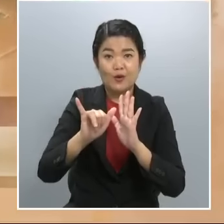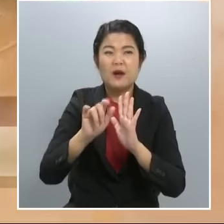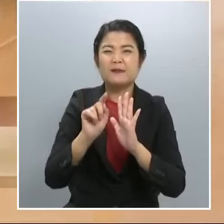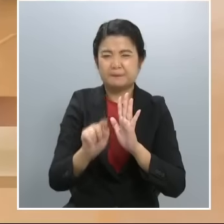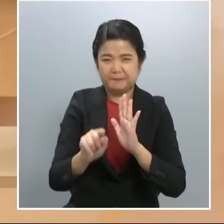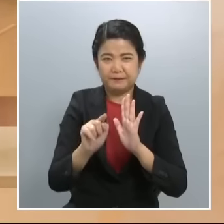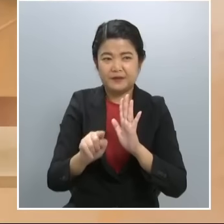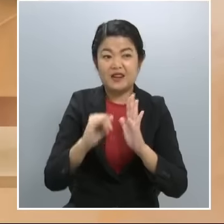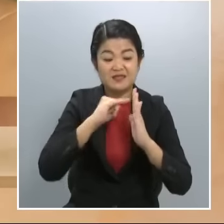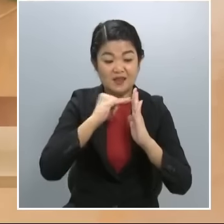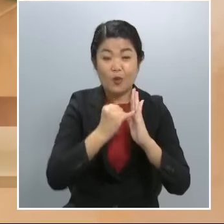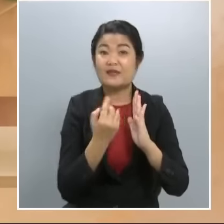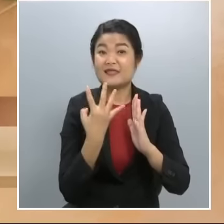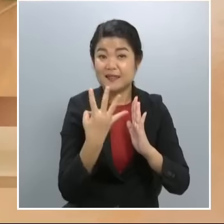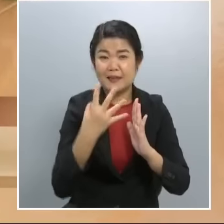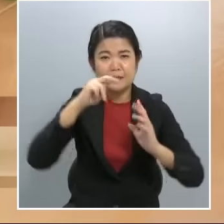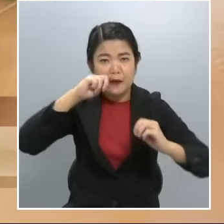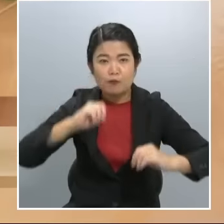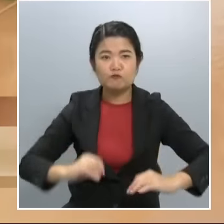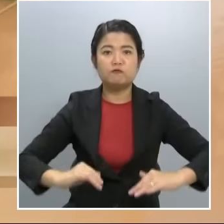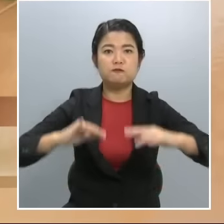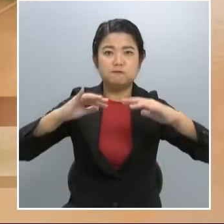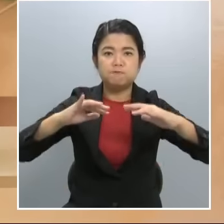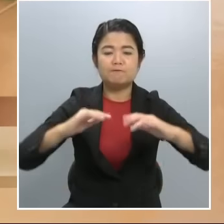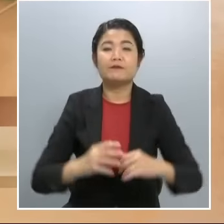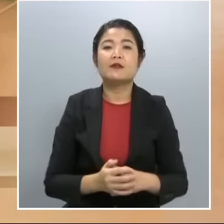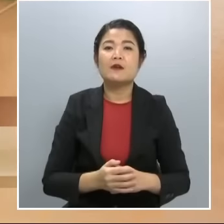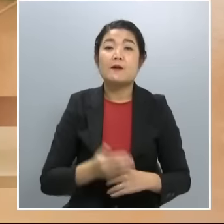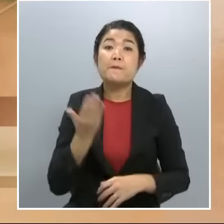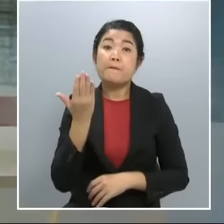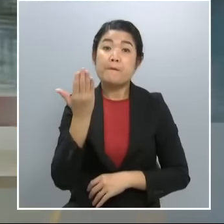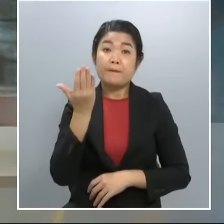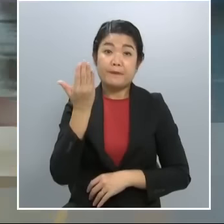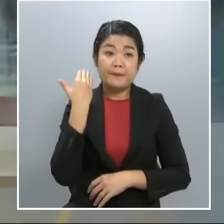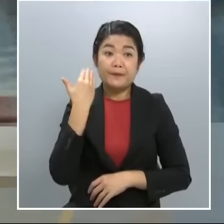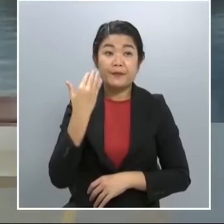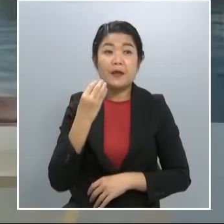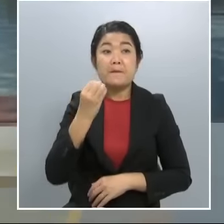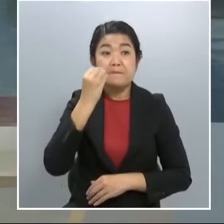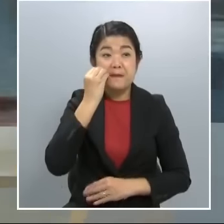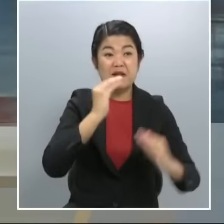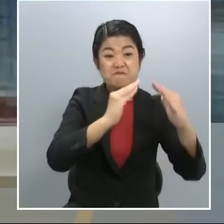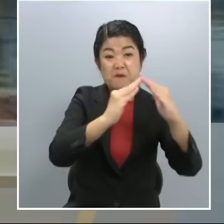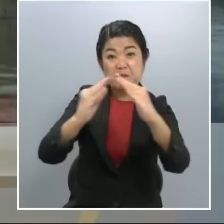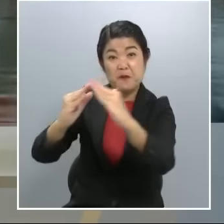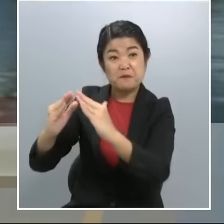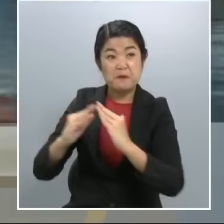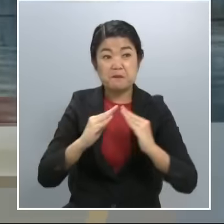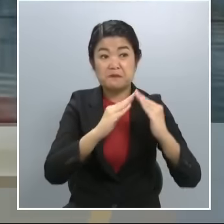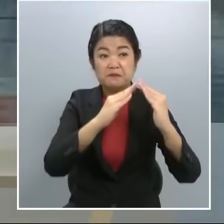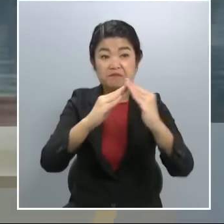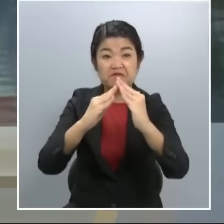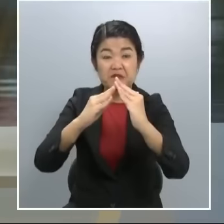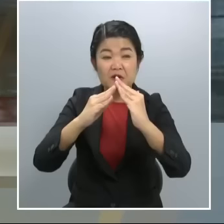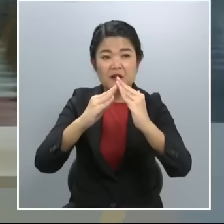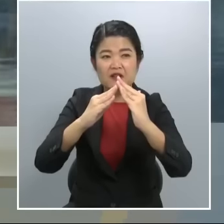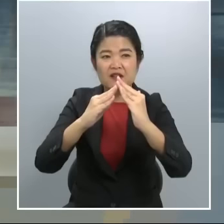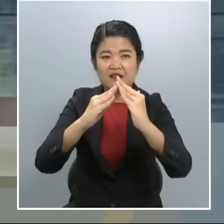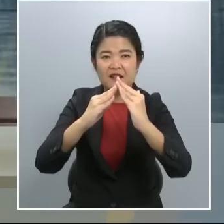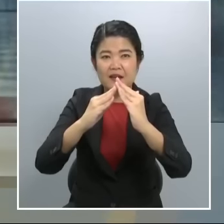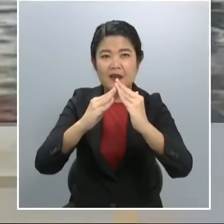ใน 4จังหวัดที่น้ำท่วมหนักล่าสุดเมื่อวานนี้บ้านเรือนหลายร้อยหลังคาเรือนน้ำในกวาน